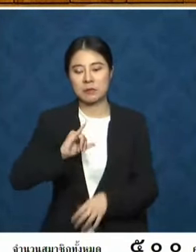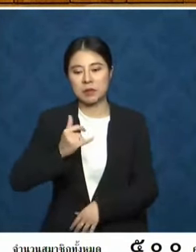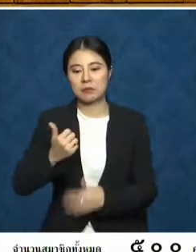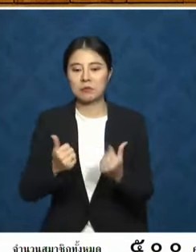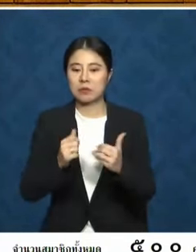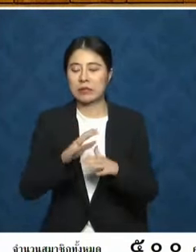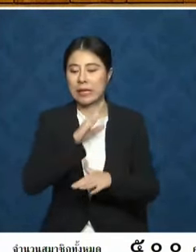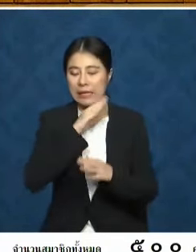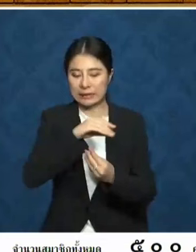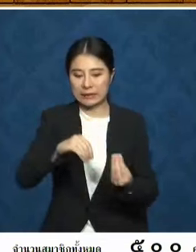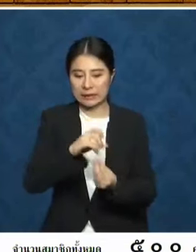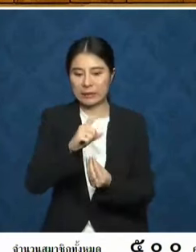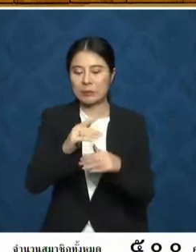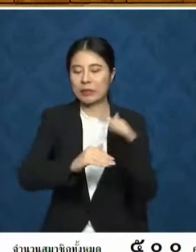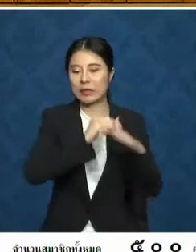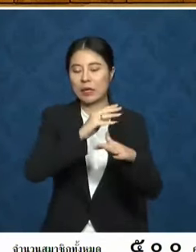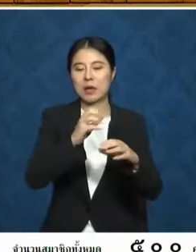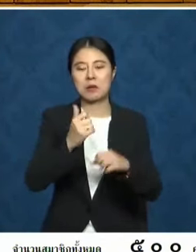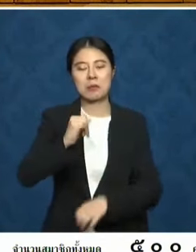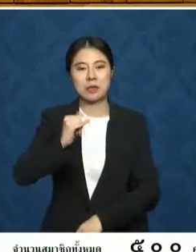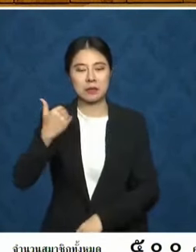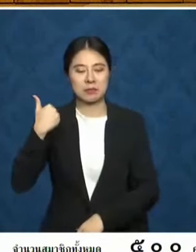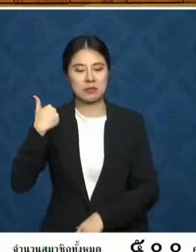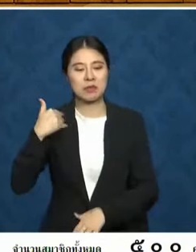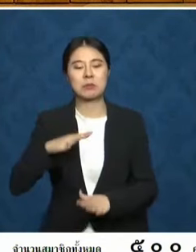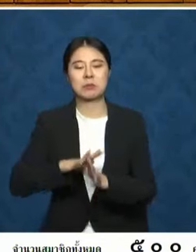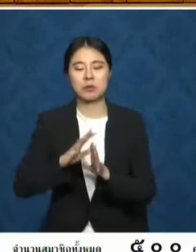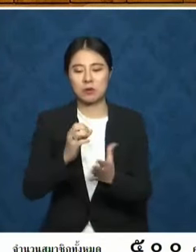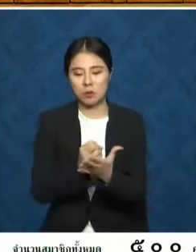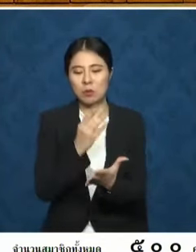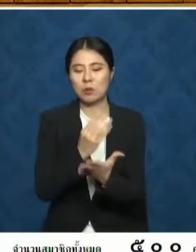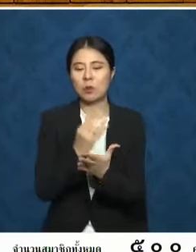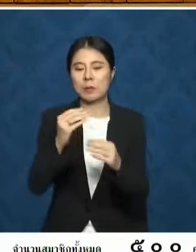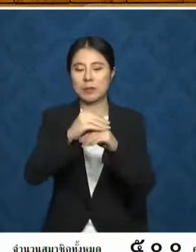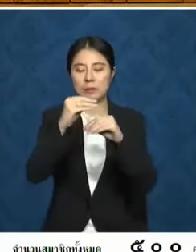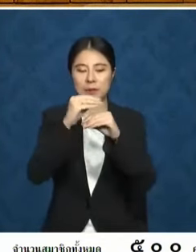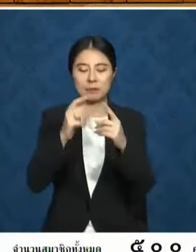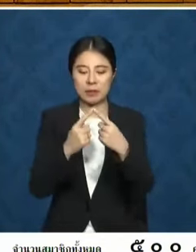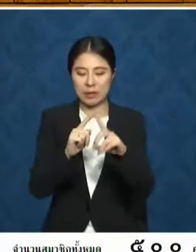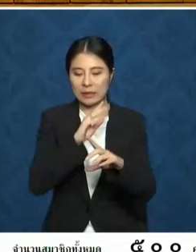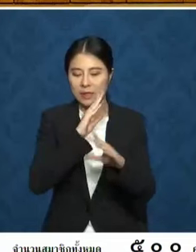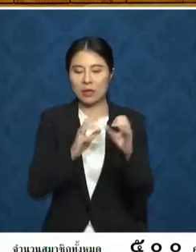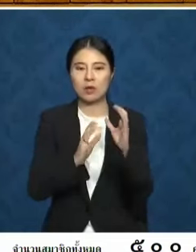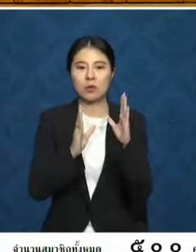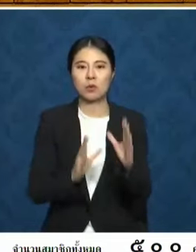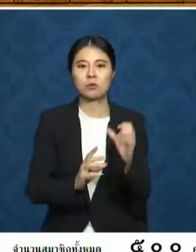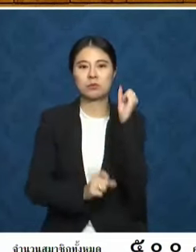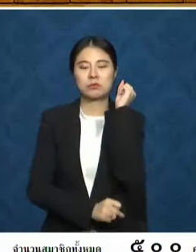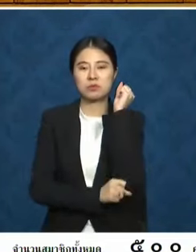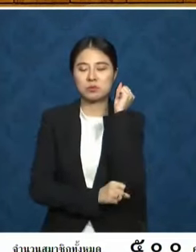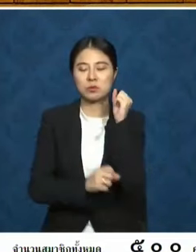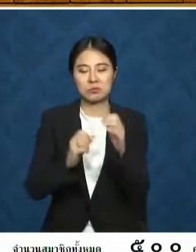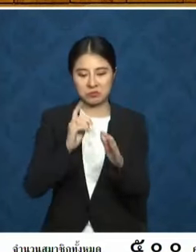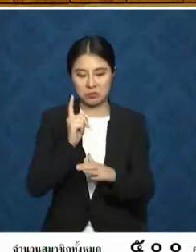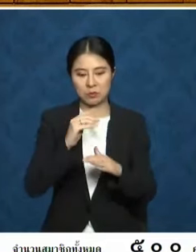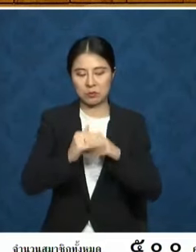ตลาดได้เร็วขึ้นนอกจากนั้น เรื่องของกให้ความรู้ก็จะทำขนาดกันไปส